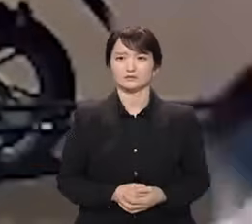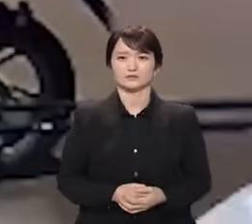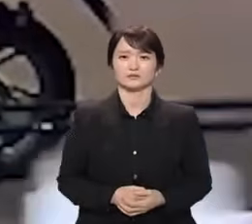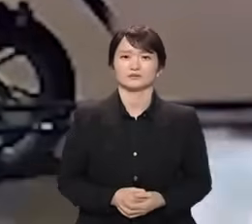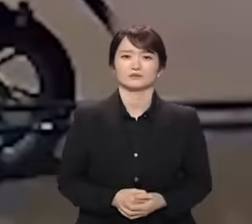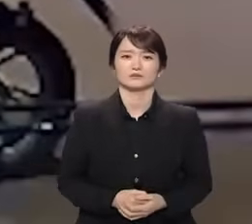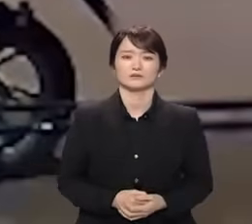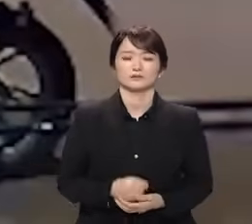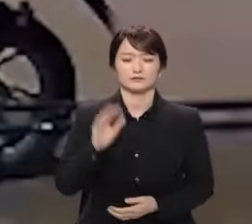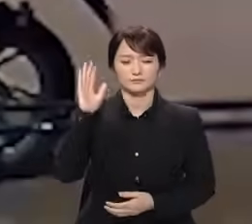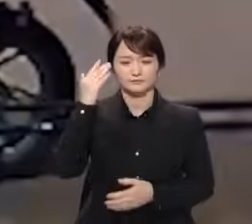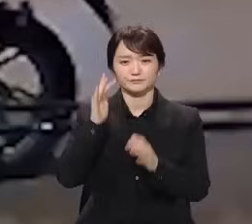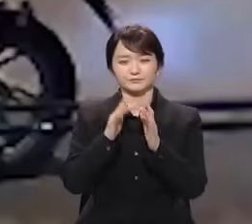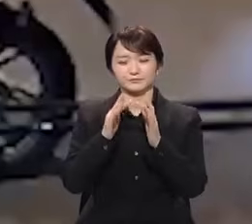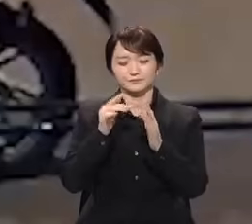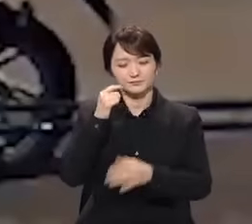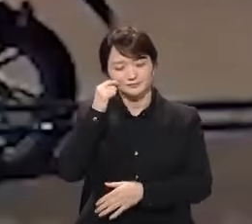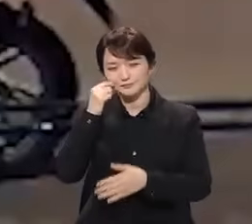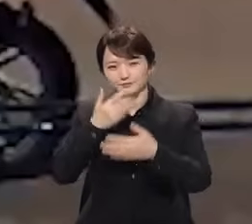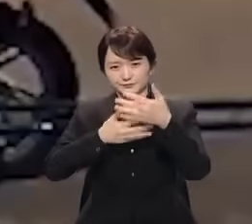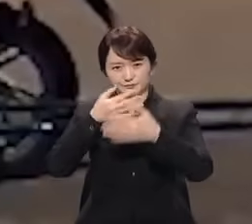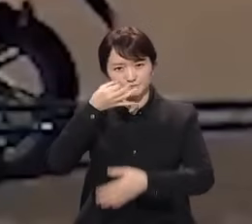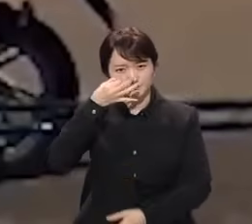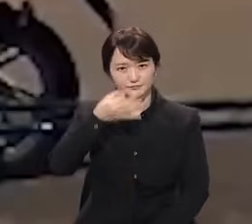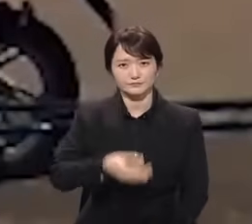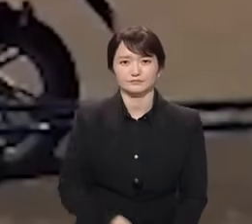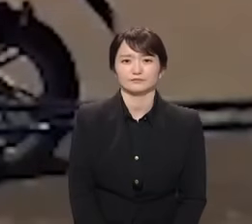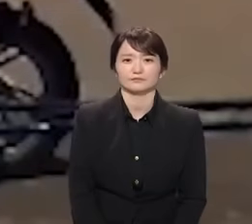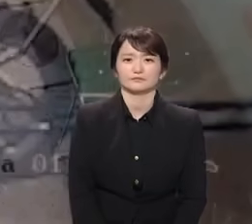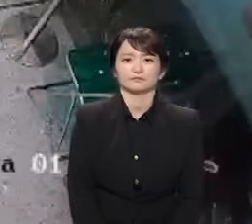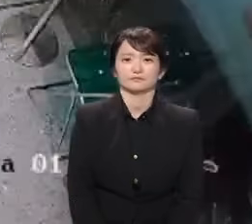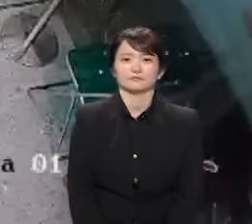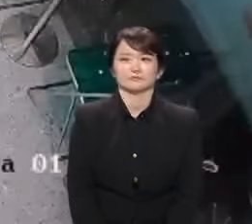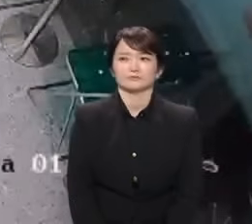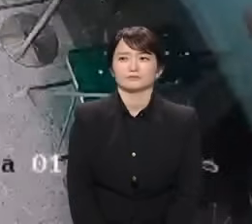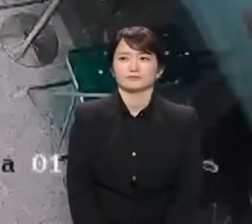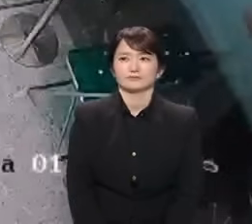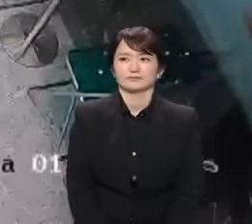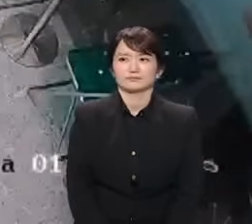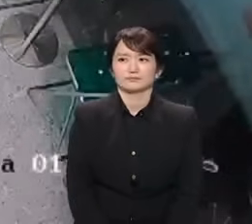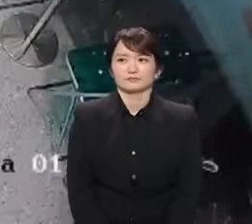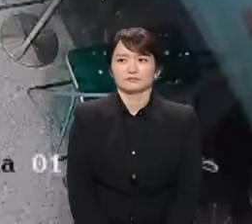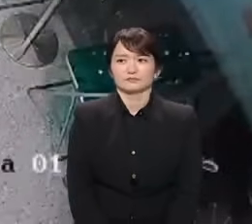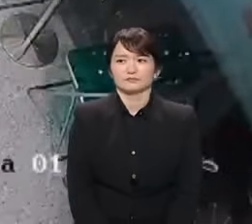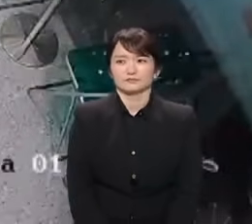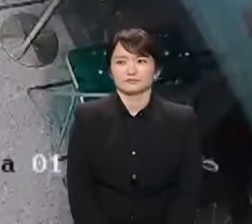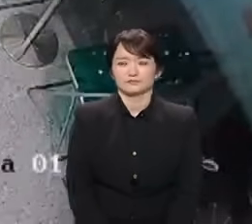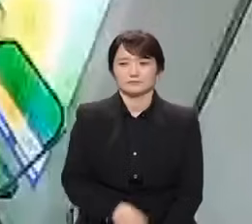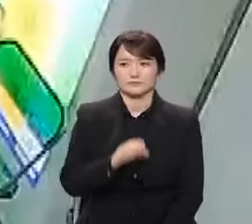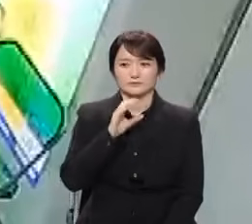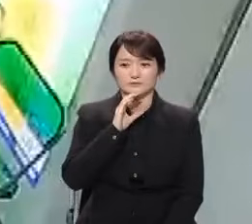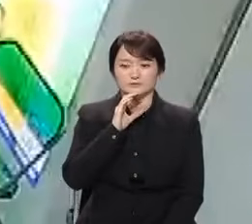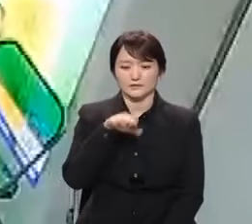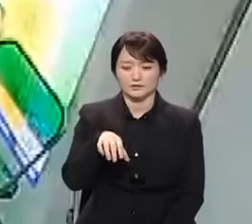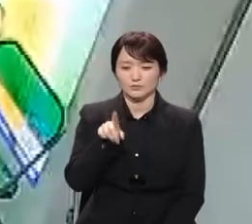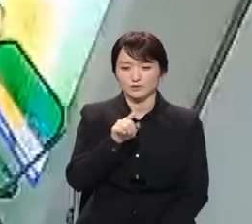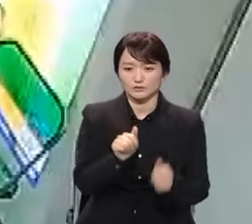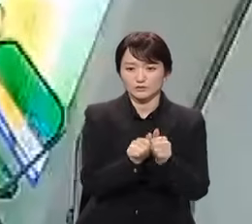꽃튀, 다음은 최근 온라인에서 화제가 된 영상 함께 보시죠. 한 남성이 카페로 뛰어옵니다.